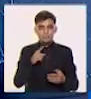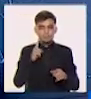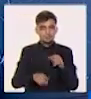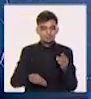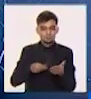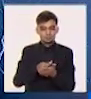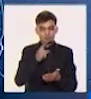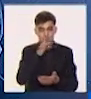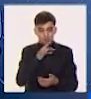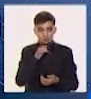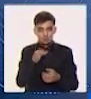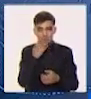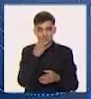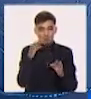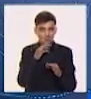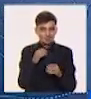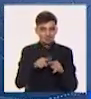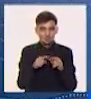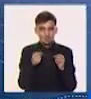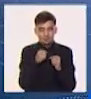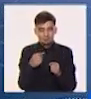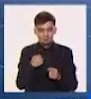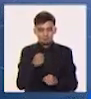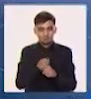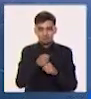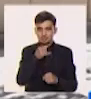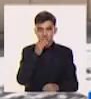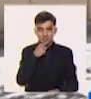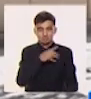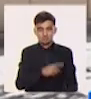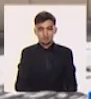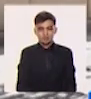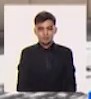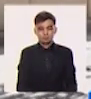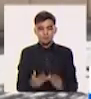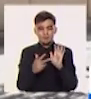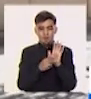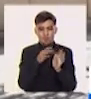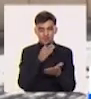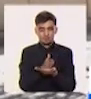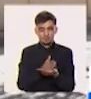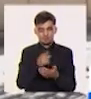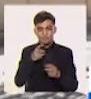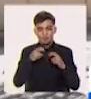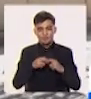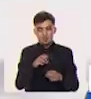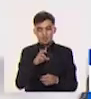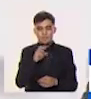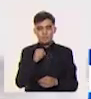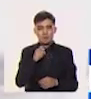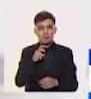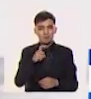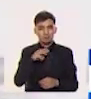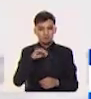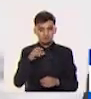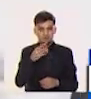өтемесе, жылу маусымына дайындалатын шамамыз жоқ деп отыр. 8 жылдан бері бақылаушы болып жұмыс жасайтын Бақыт Омарқанованың